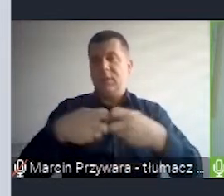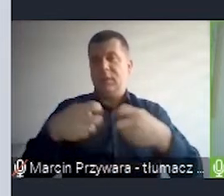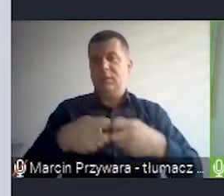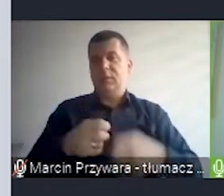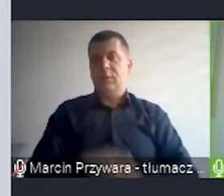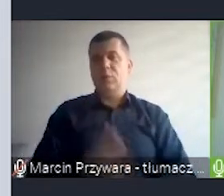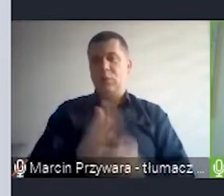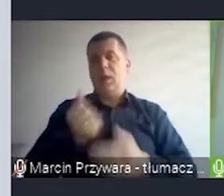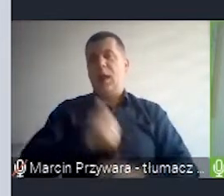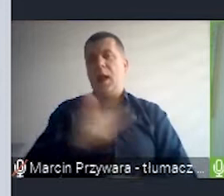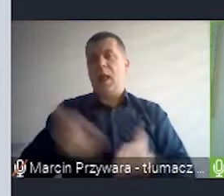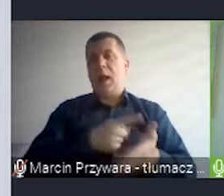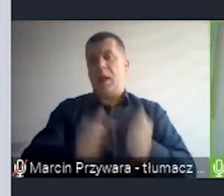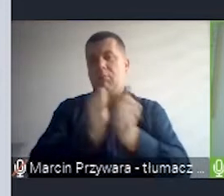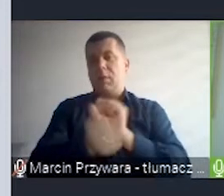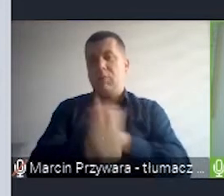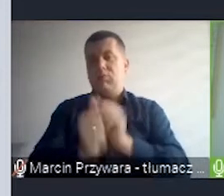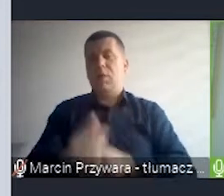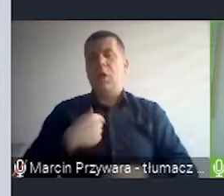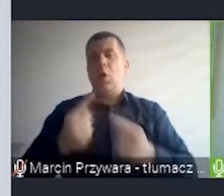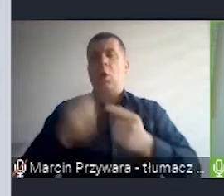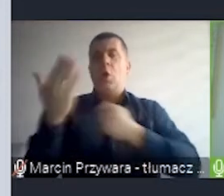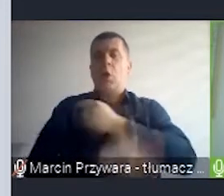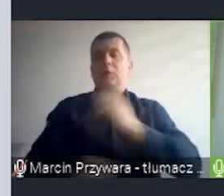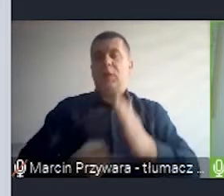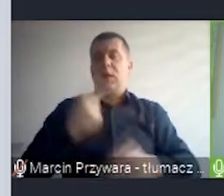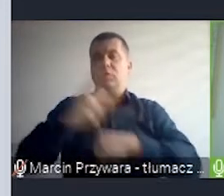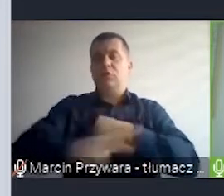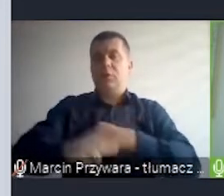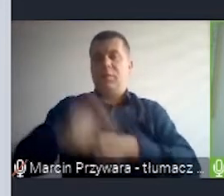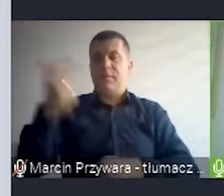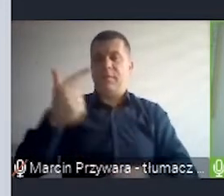się już kilkukrotnie, ostatni raz w sierpniu 2020 roku,